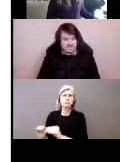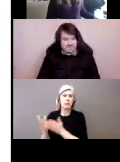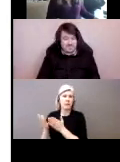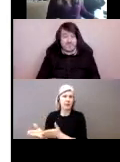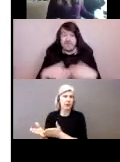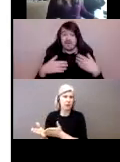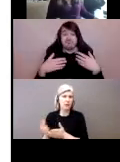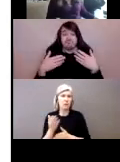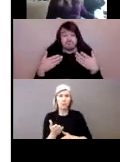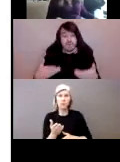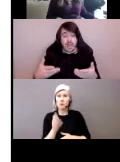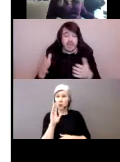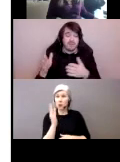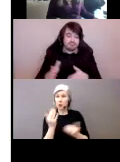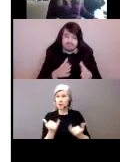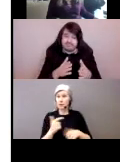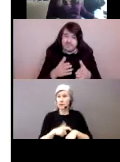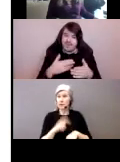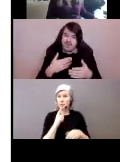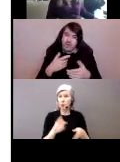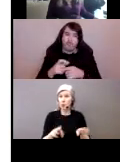Maintenant, passons au mot de la fin.